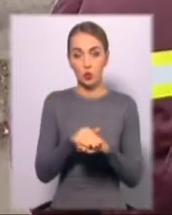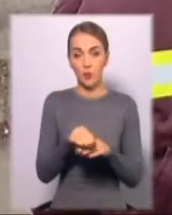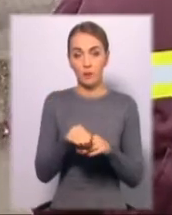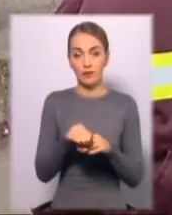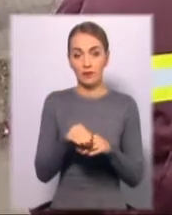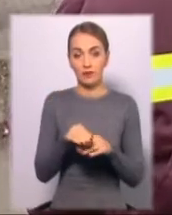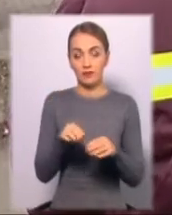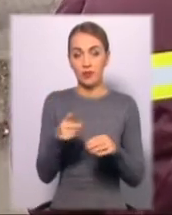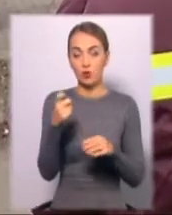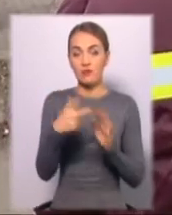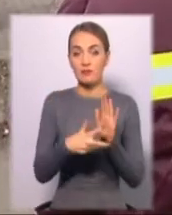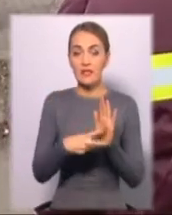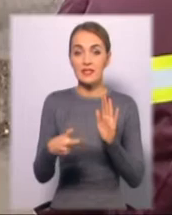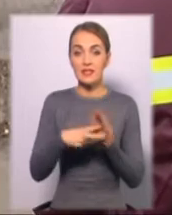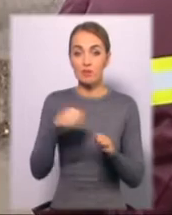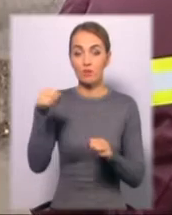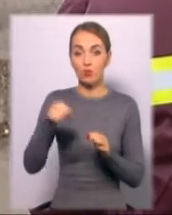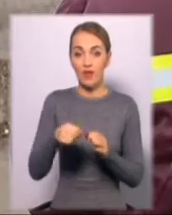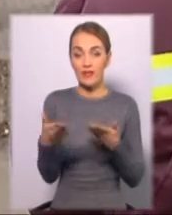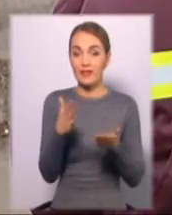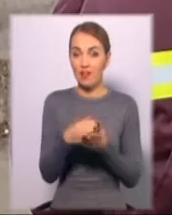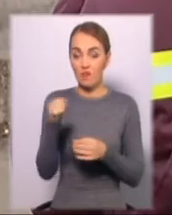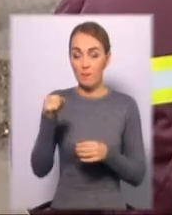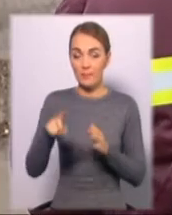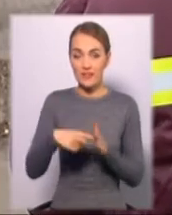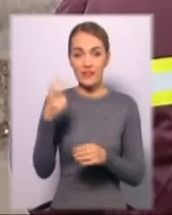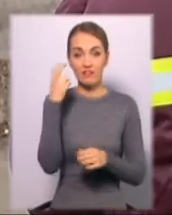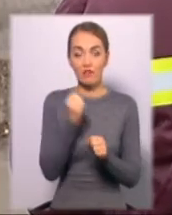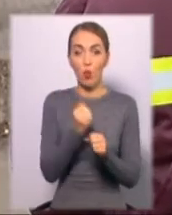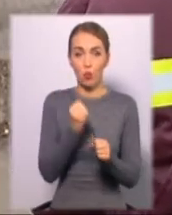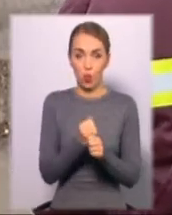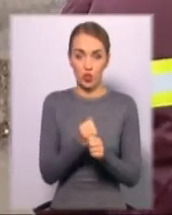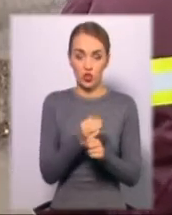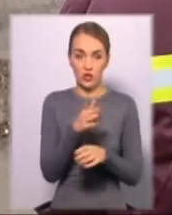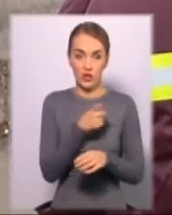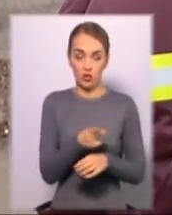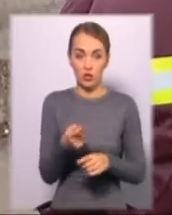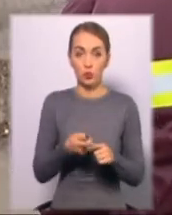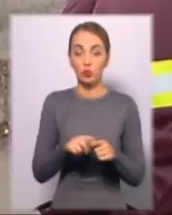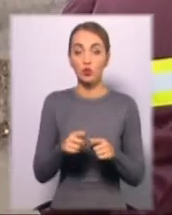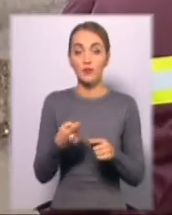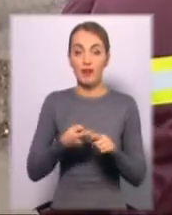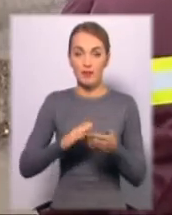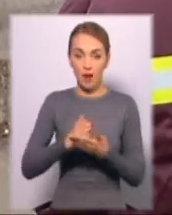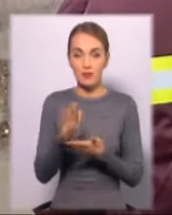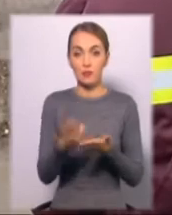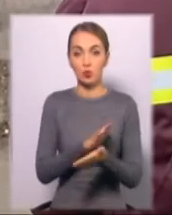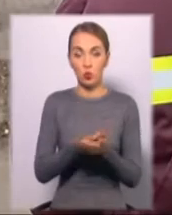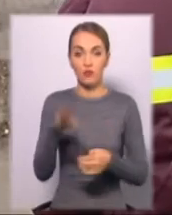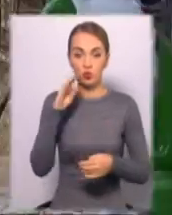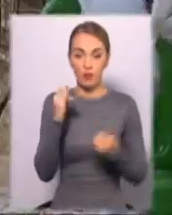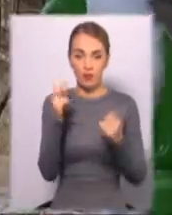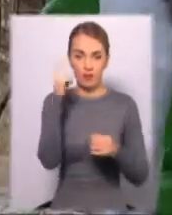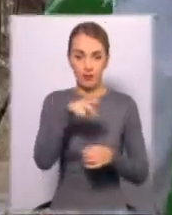всі 187 бюветів, які є в місті Києві, в робочий режим, тому що це якісна і безкоштовна вода для